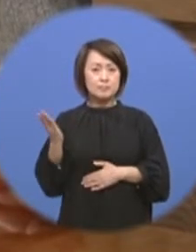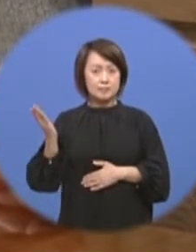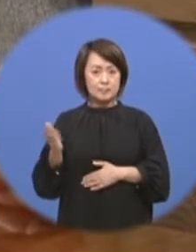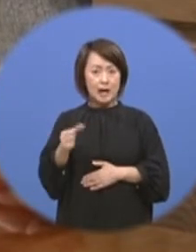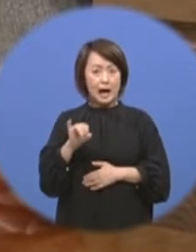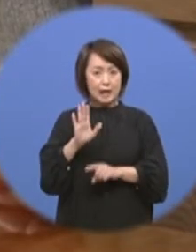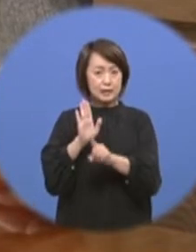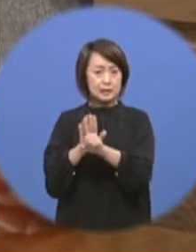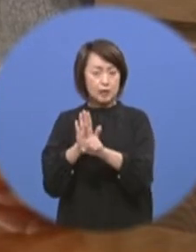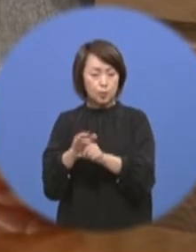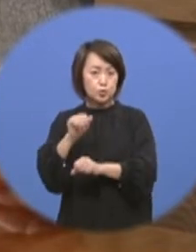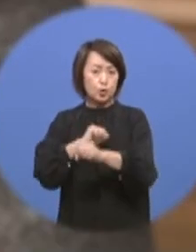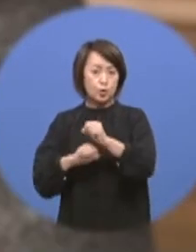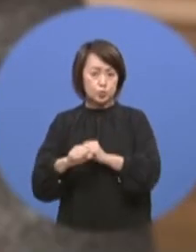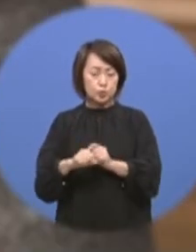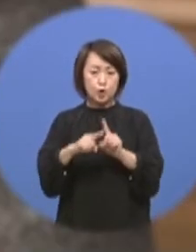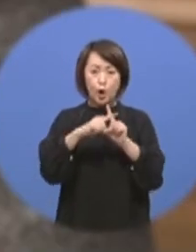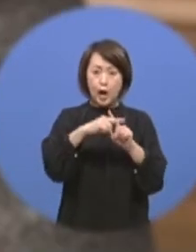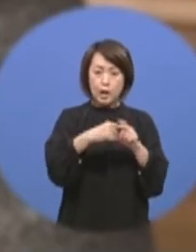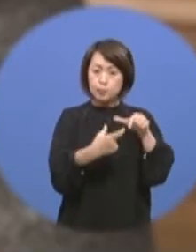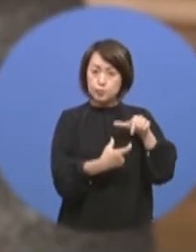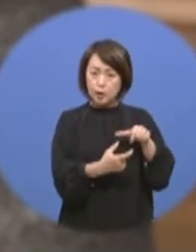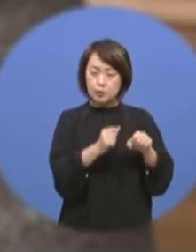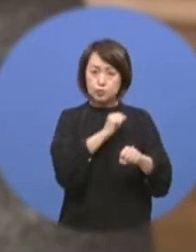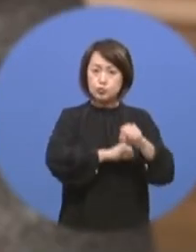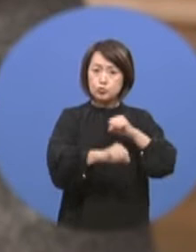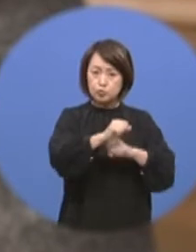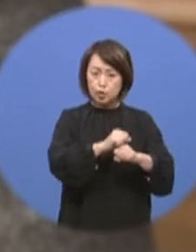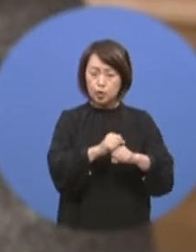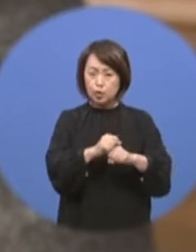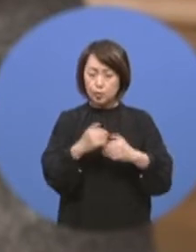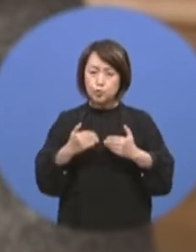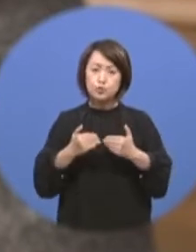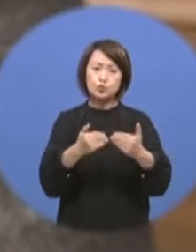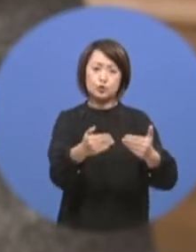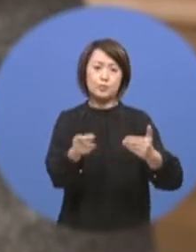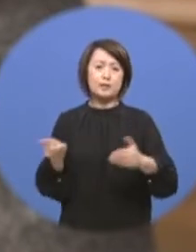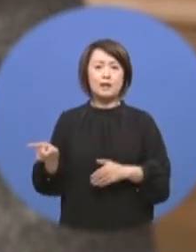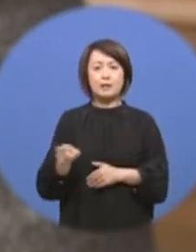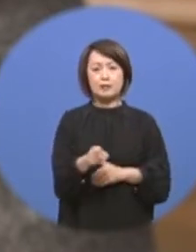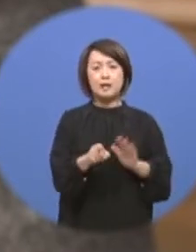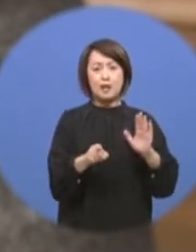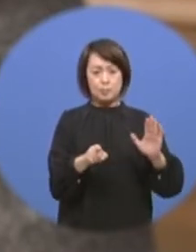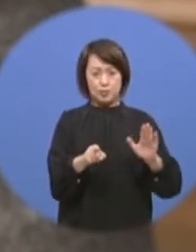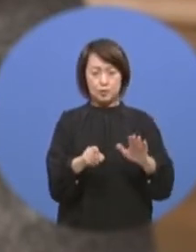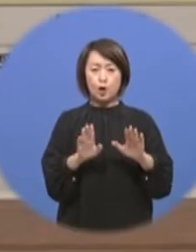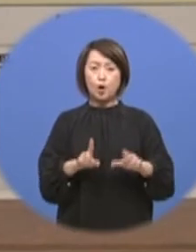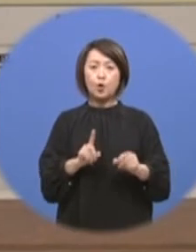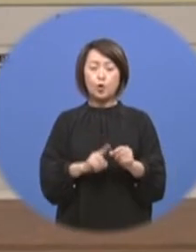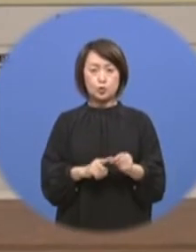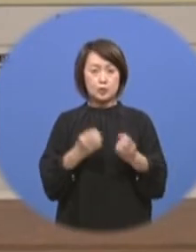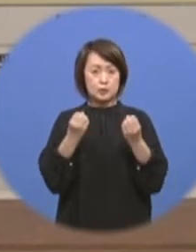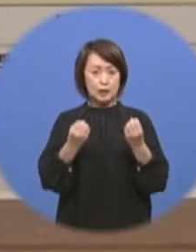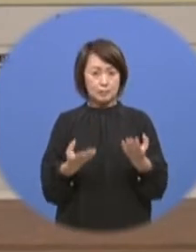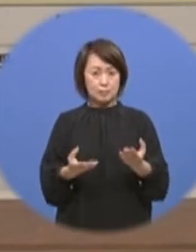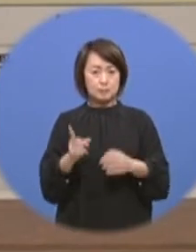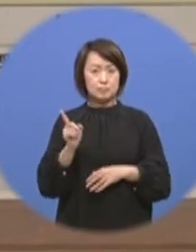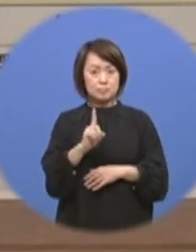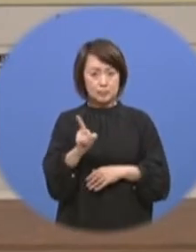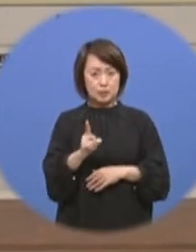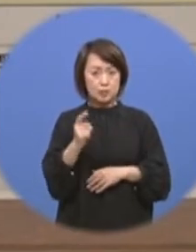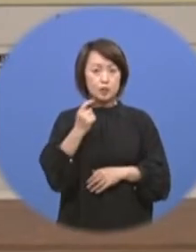なハイサポート運動はヘルプマーク運動なんかを一生懸命やっているわけですけれども今年の新政策として